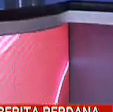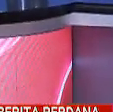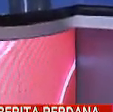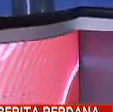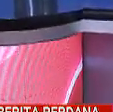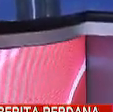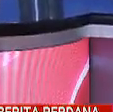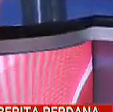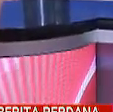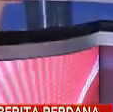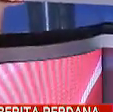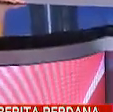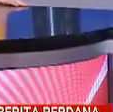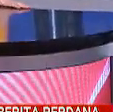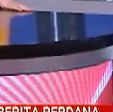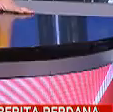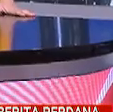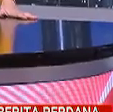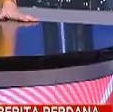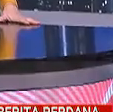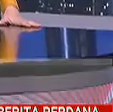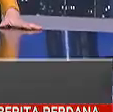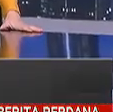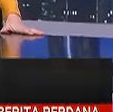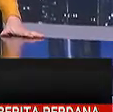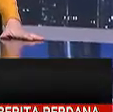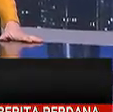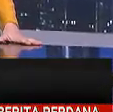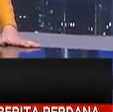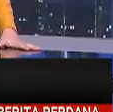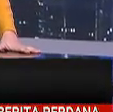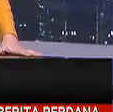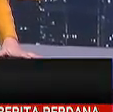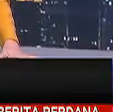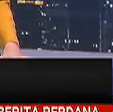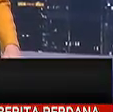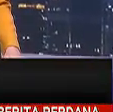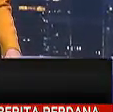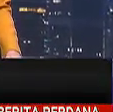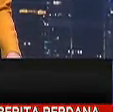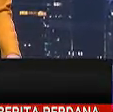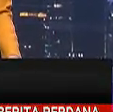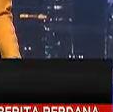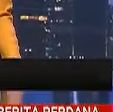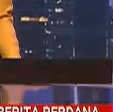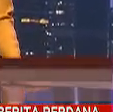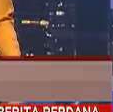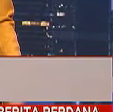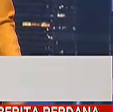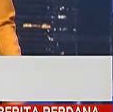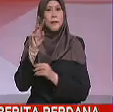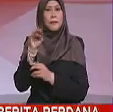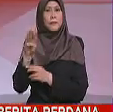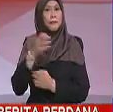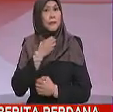beliau sebagai sultan yang sering membuat teguran secara lantang. Sultan Nazrin Muizzuddin Shah bertitah pelantikan Menteri Besar